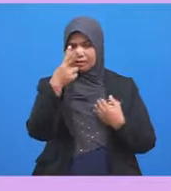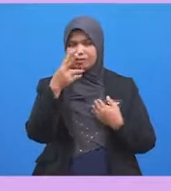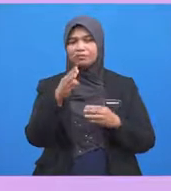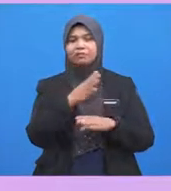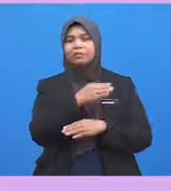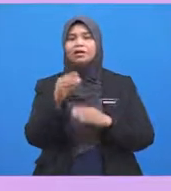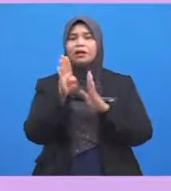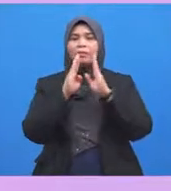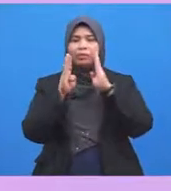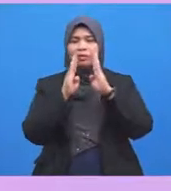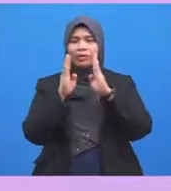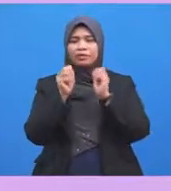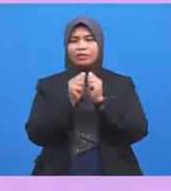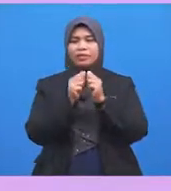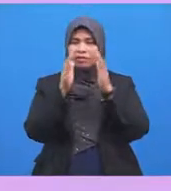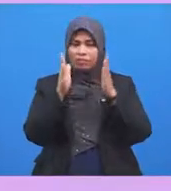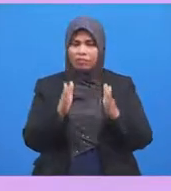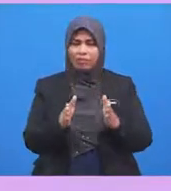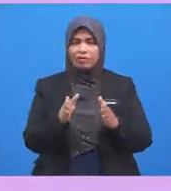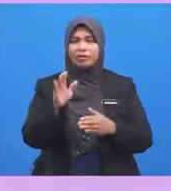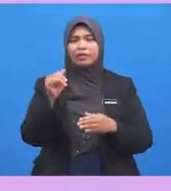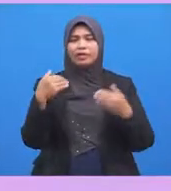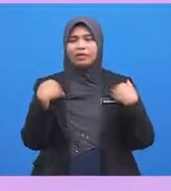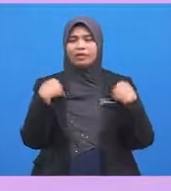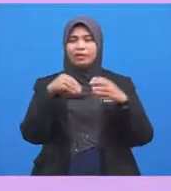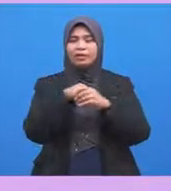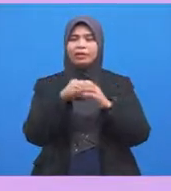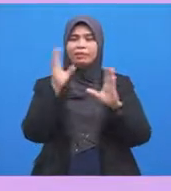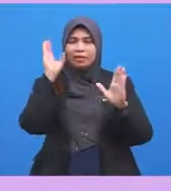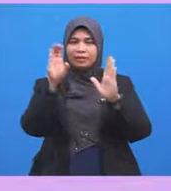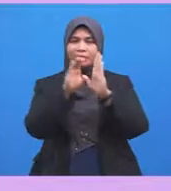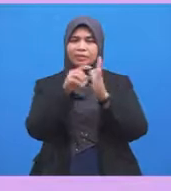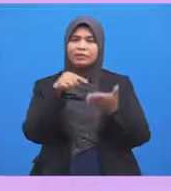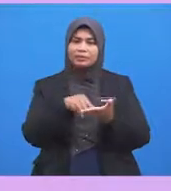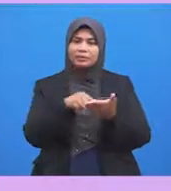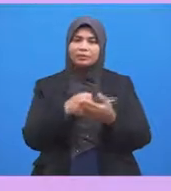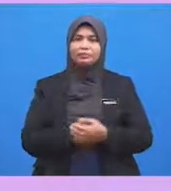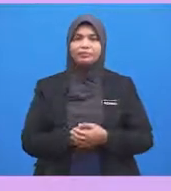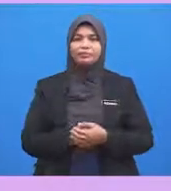berbual dengan orang-orang yang berada dalam gambar ini?